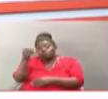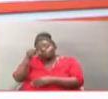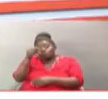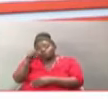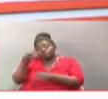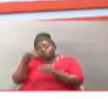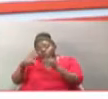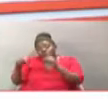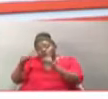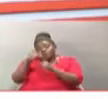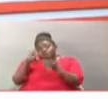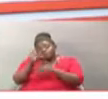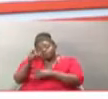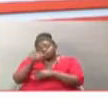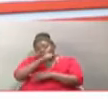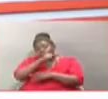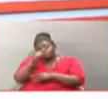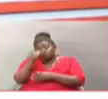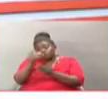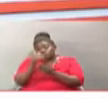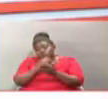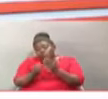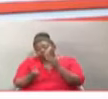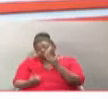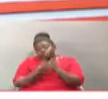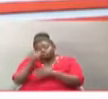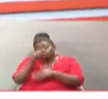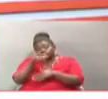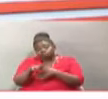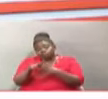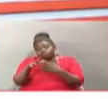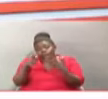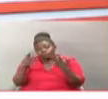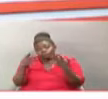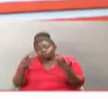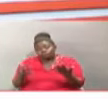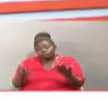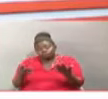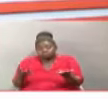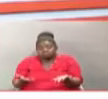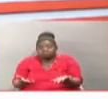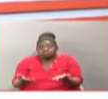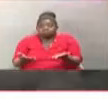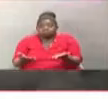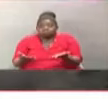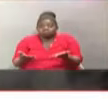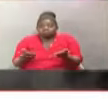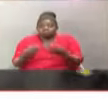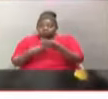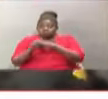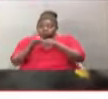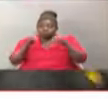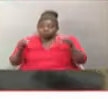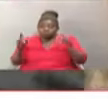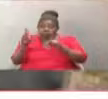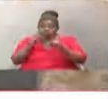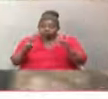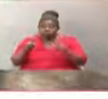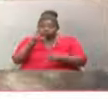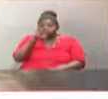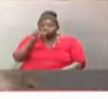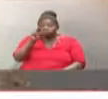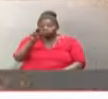obutaduumula miwendo gya nnyama kubanga kyandireetera eyaabwe mu lufula ate okudiba. Abachinja aje mulufula ya